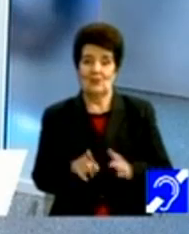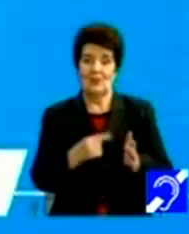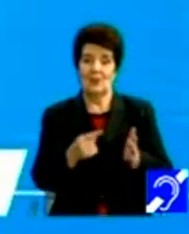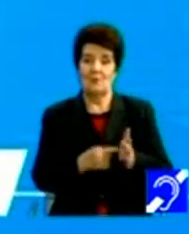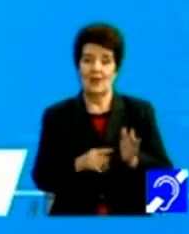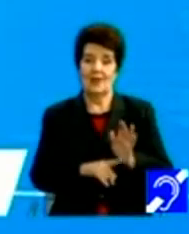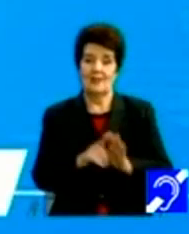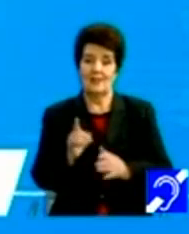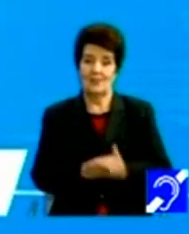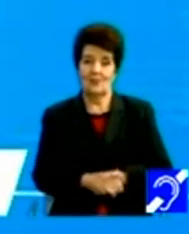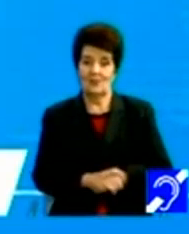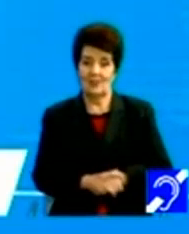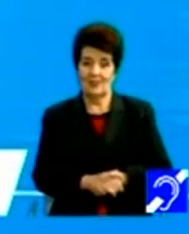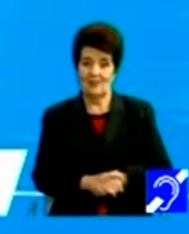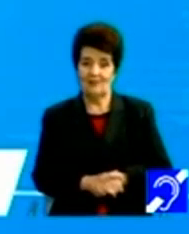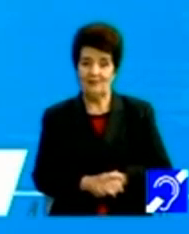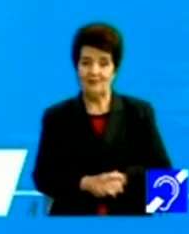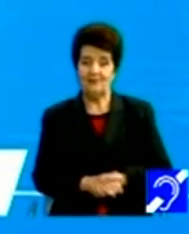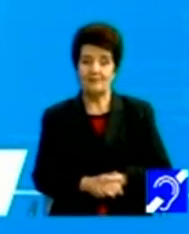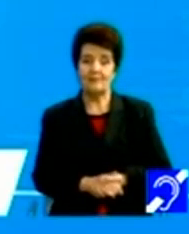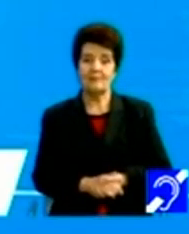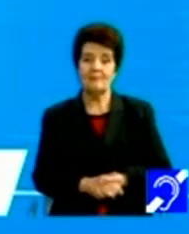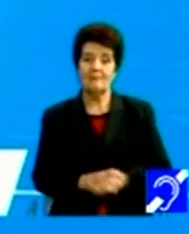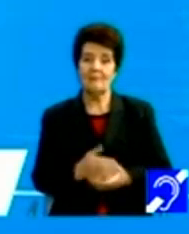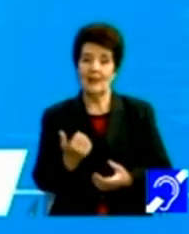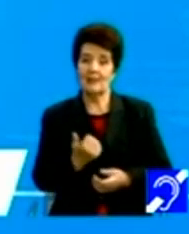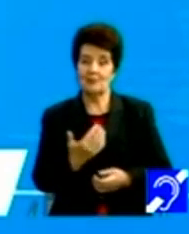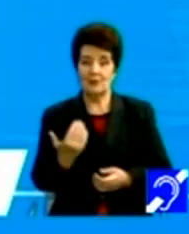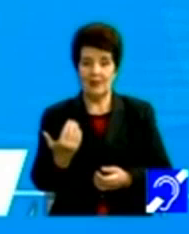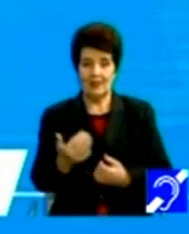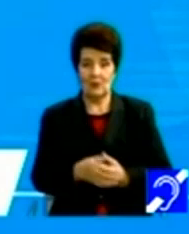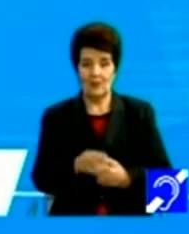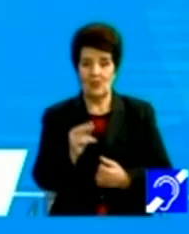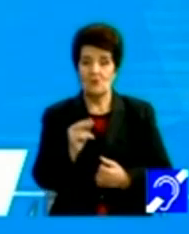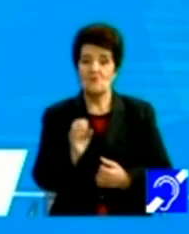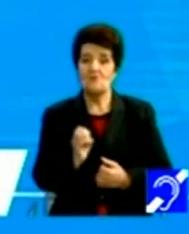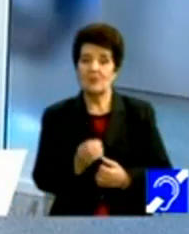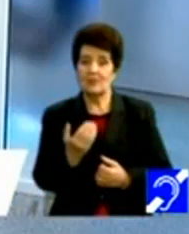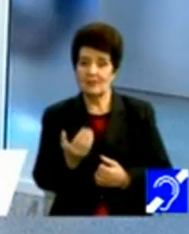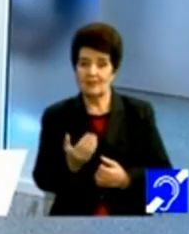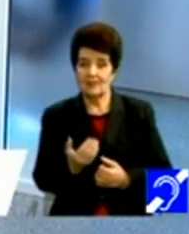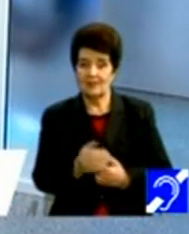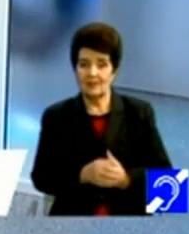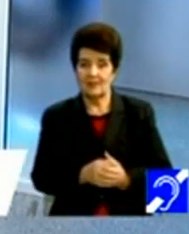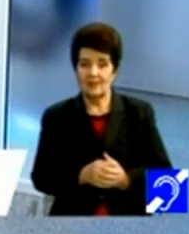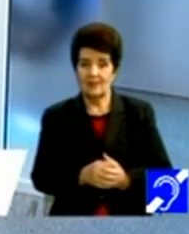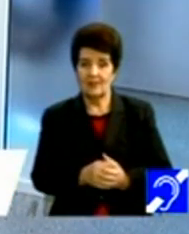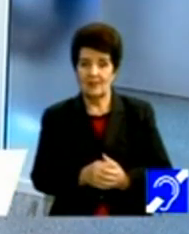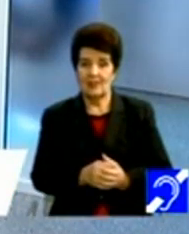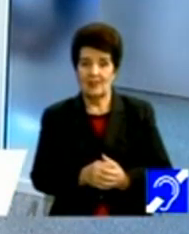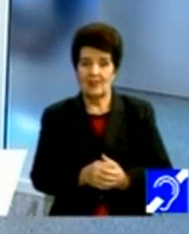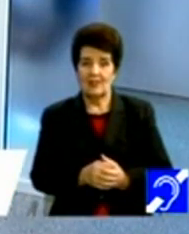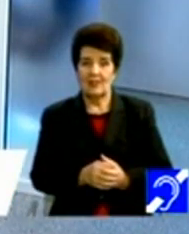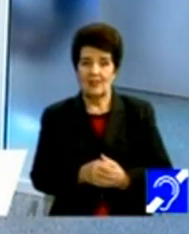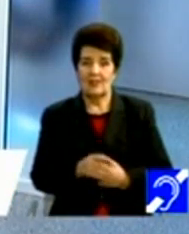de început, v-am spus că o vă reformulez pentru noi astăzi, pentru că ați fost prezent și săptămâna trecută. ce vă mână în luptă? Adică, pe